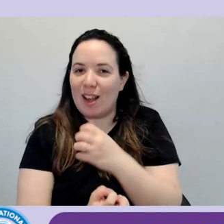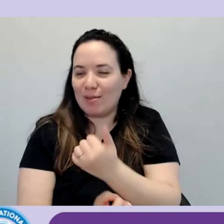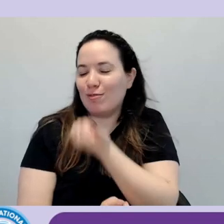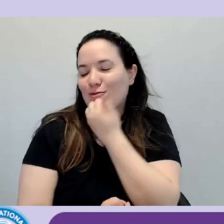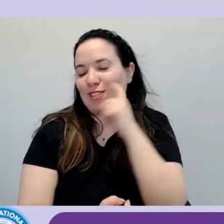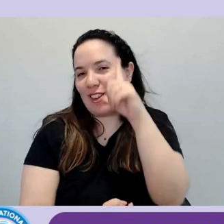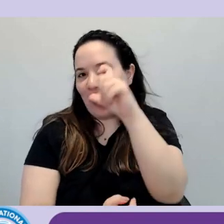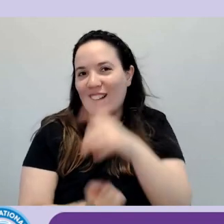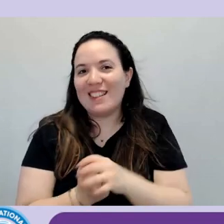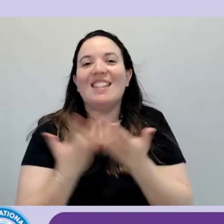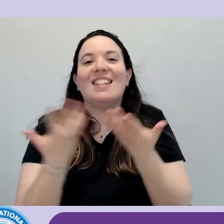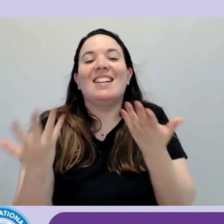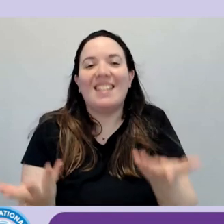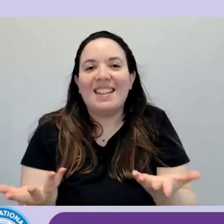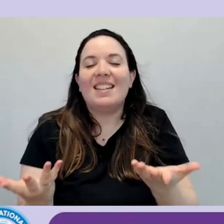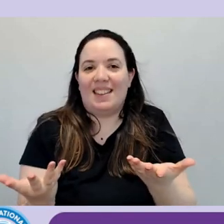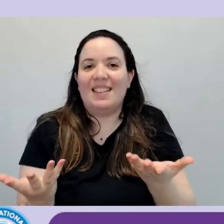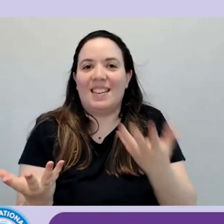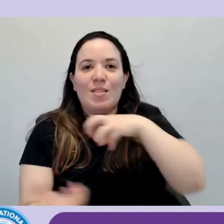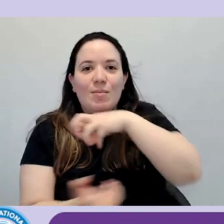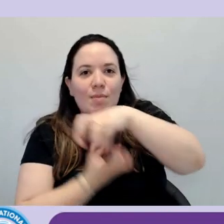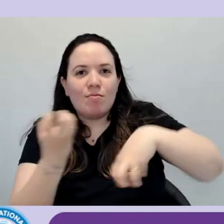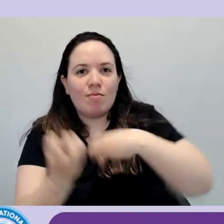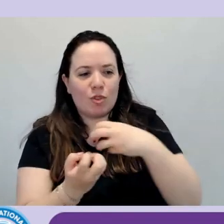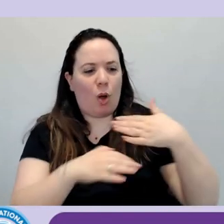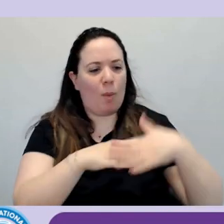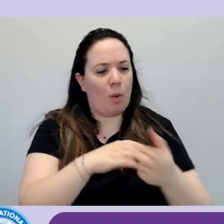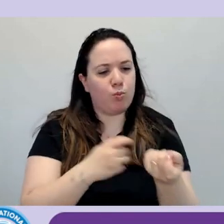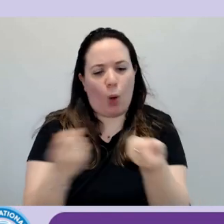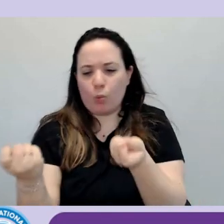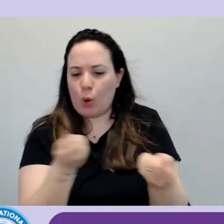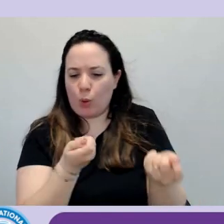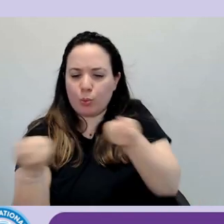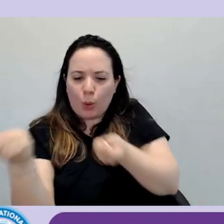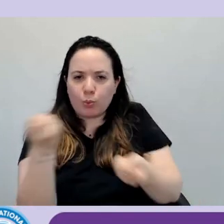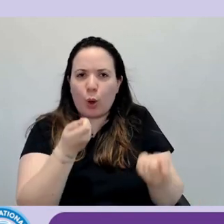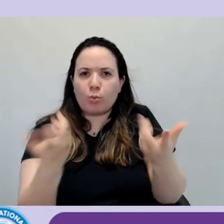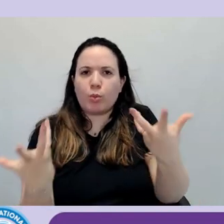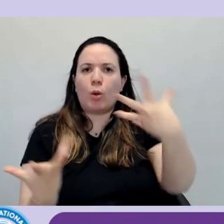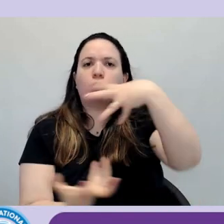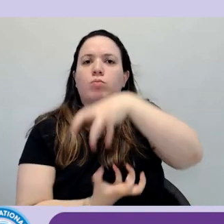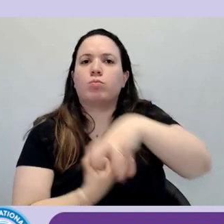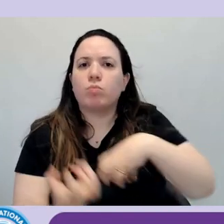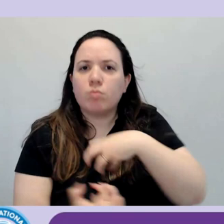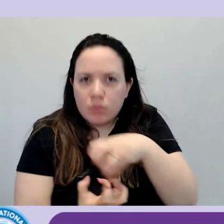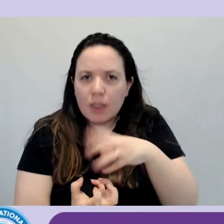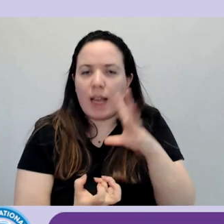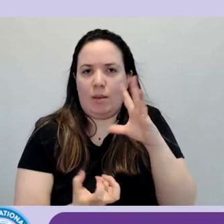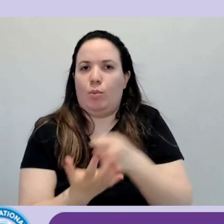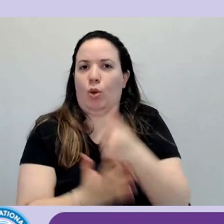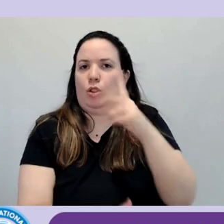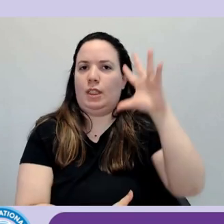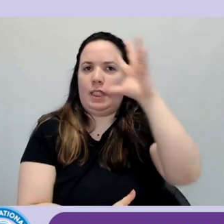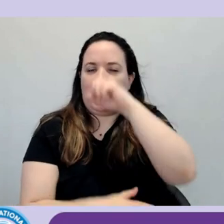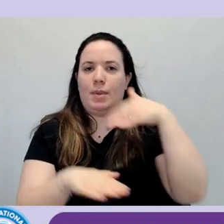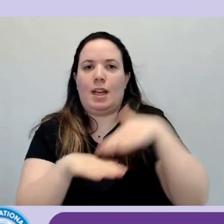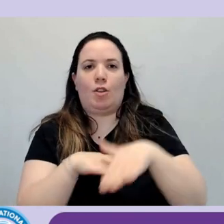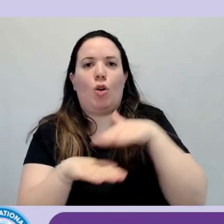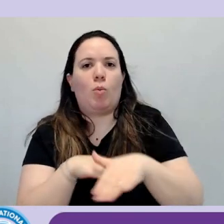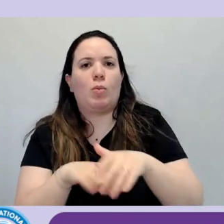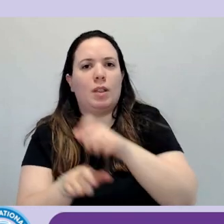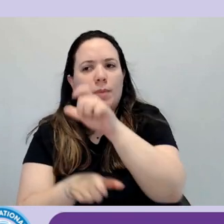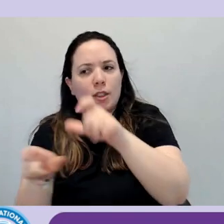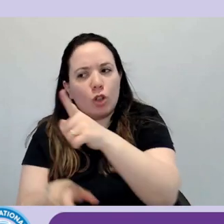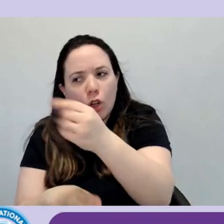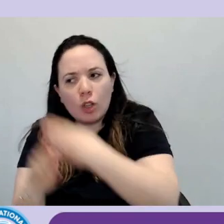e di competenze e quindi l' importante capire quali sono le competenze che devono avere le persone